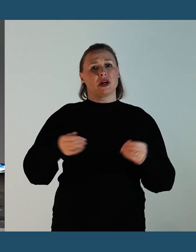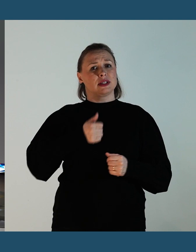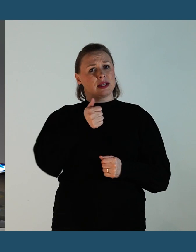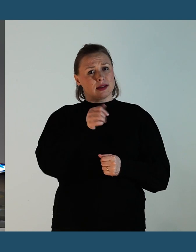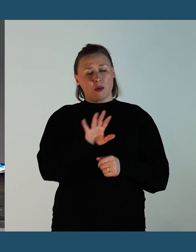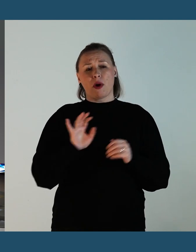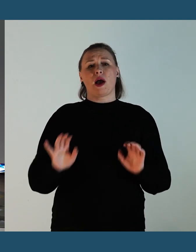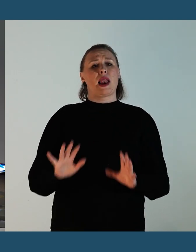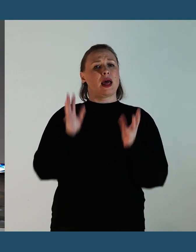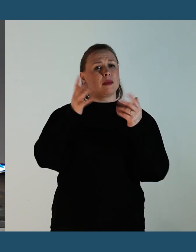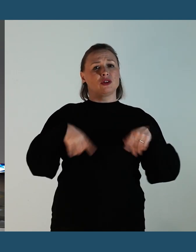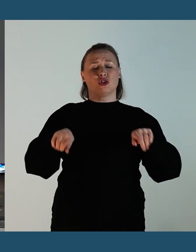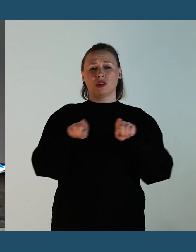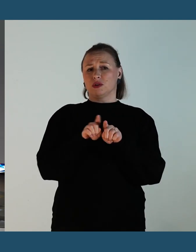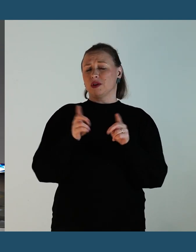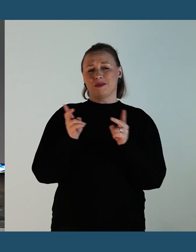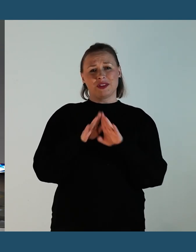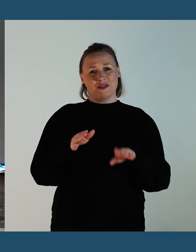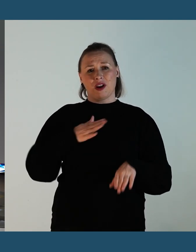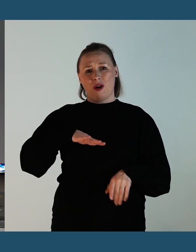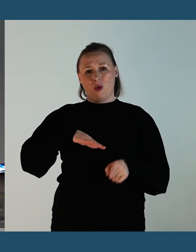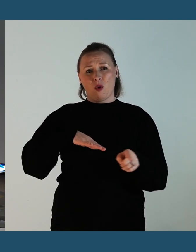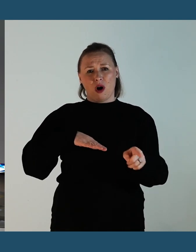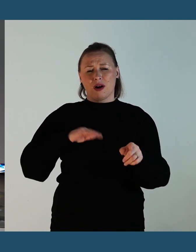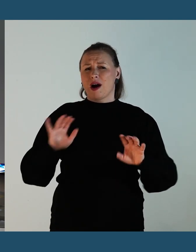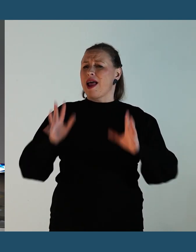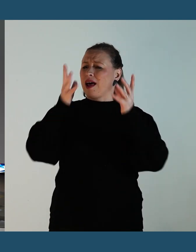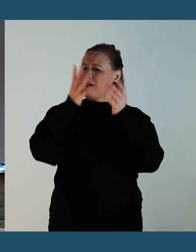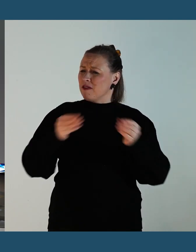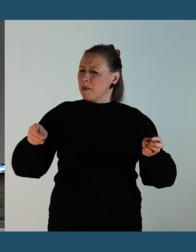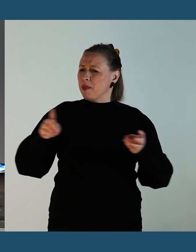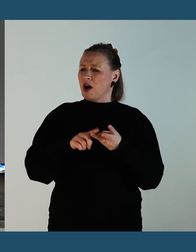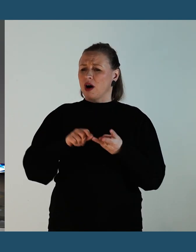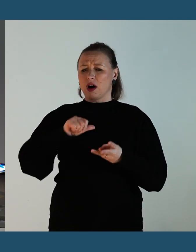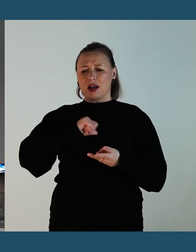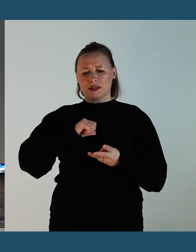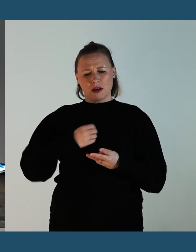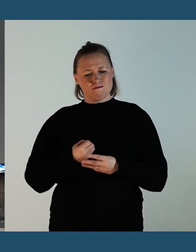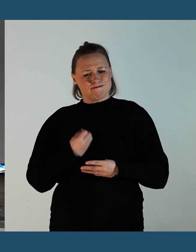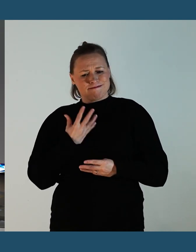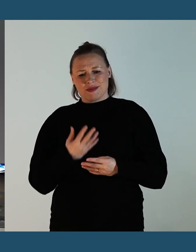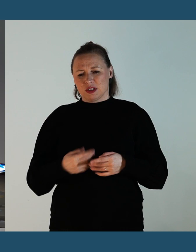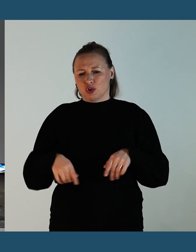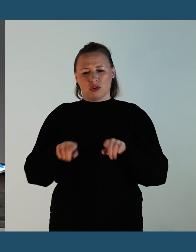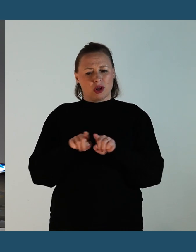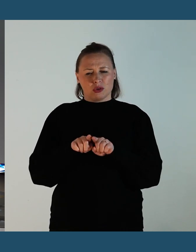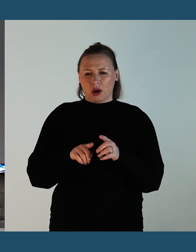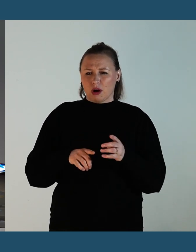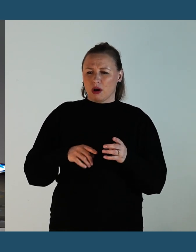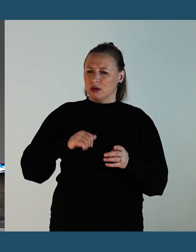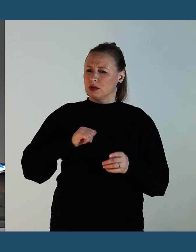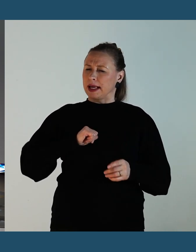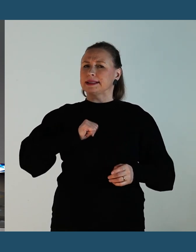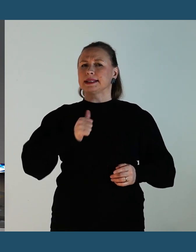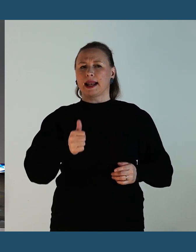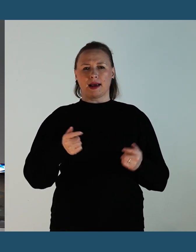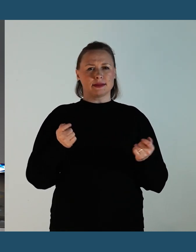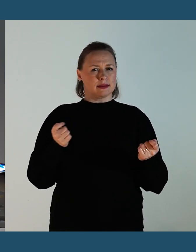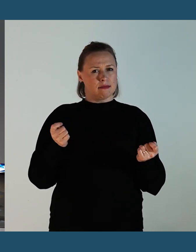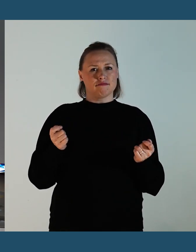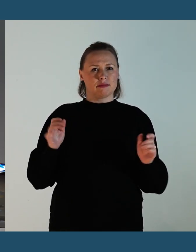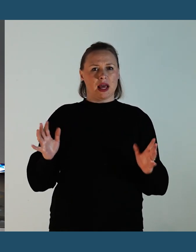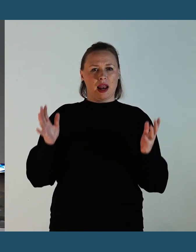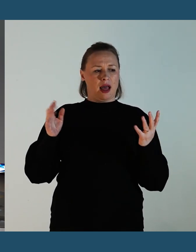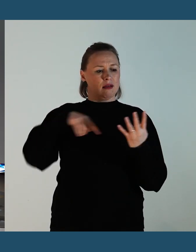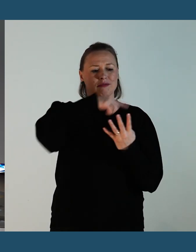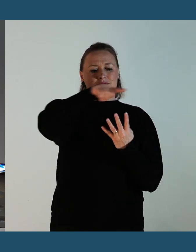omaa elämäänsä, elää vapaana, toteuttaa itseään ja olla itsenäinen. Ja tämähän ei tällä hetkellä toteudu ja